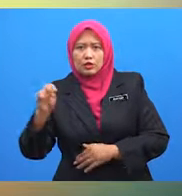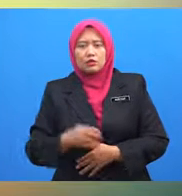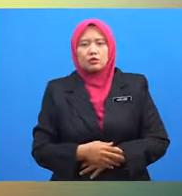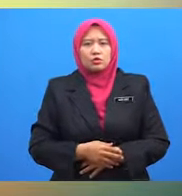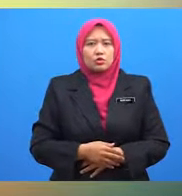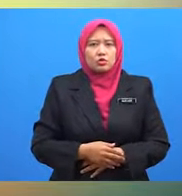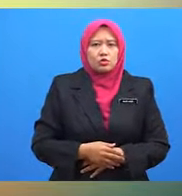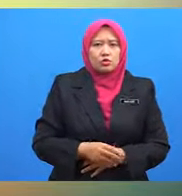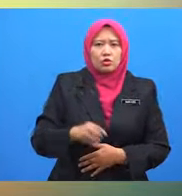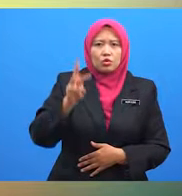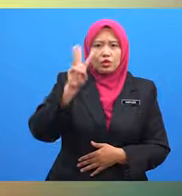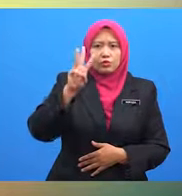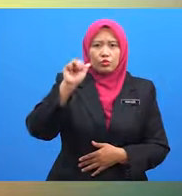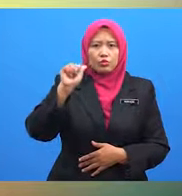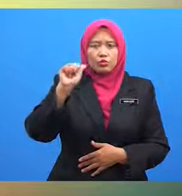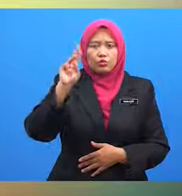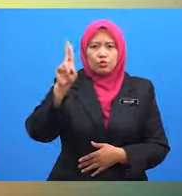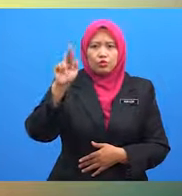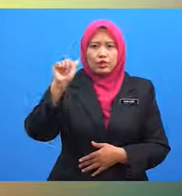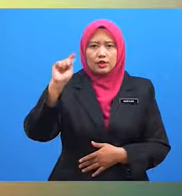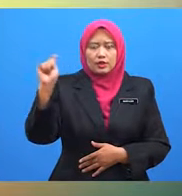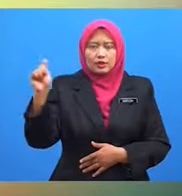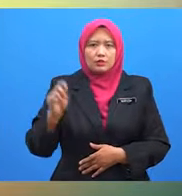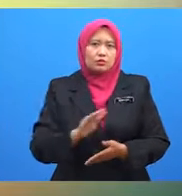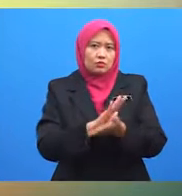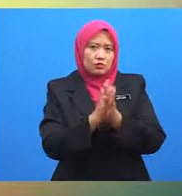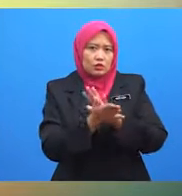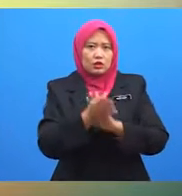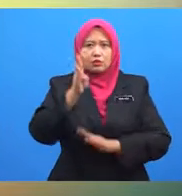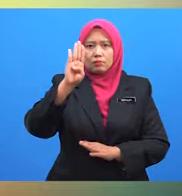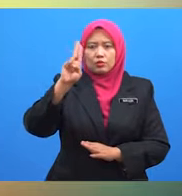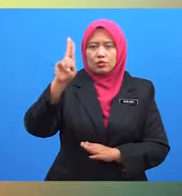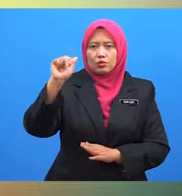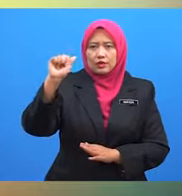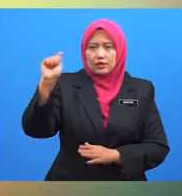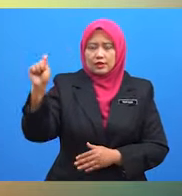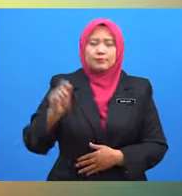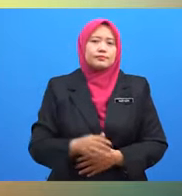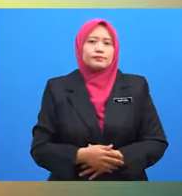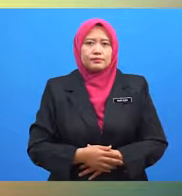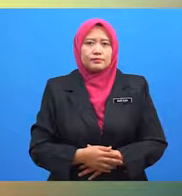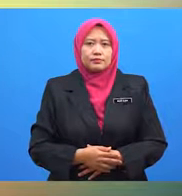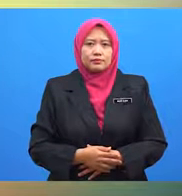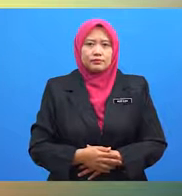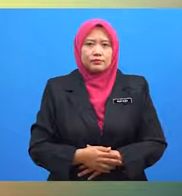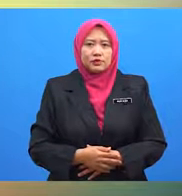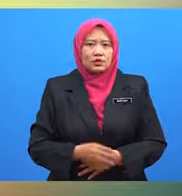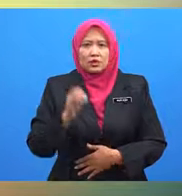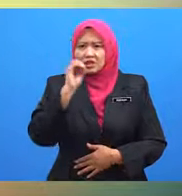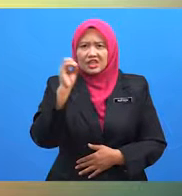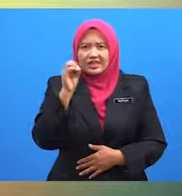watu, batu, dan wunuh, bunuh. Bahasa ini tidak mempunyai